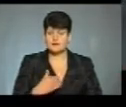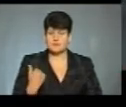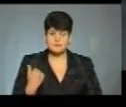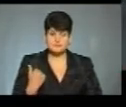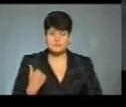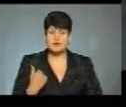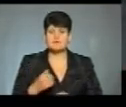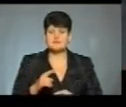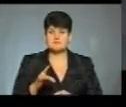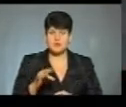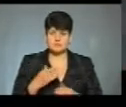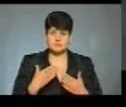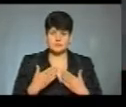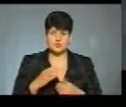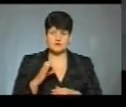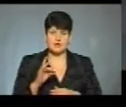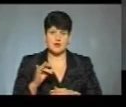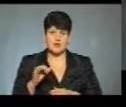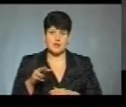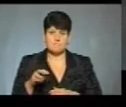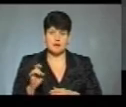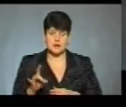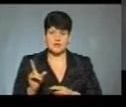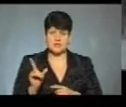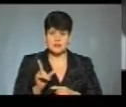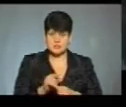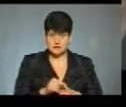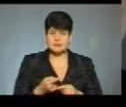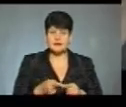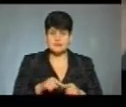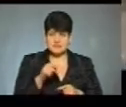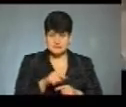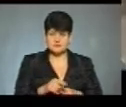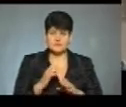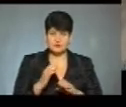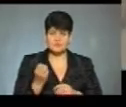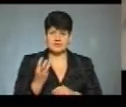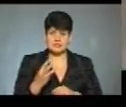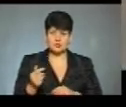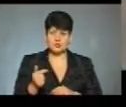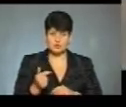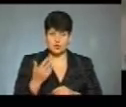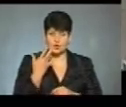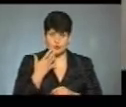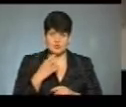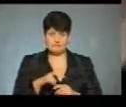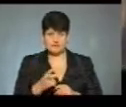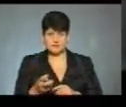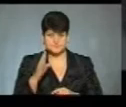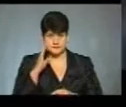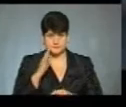ми також поспілкувалися з Софією Римар, яка їхала рейсом «Тернопіль-Мусорівці» 13 грудня, коли травмувалися